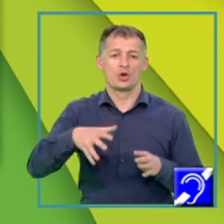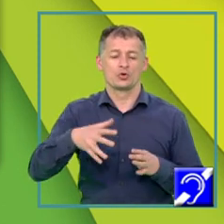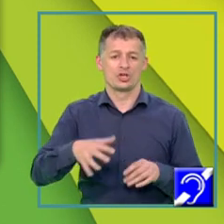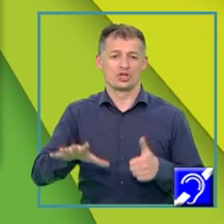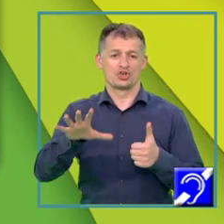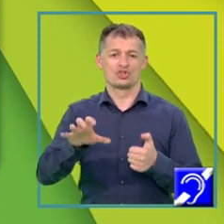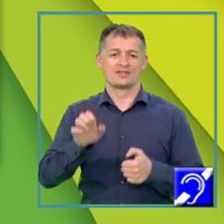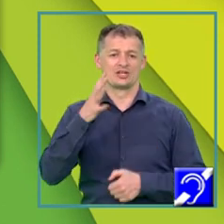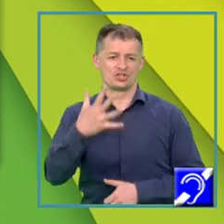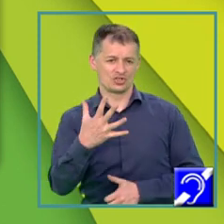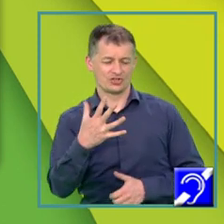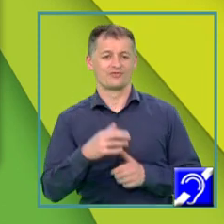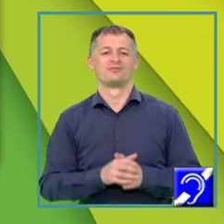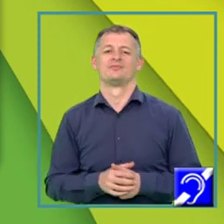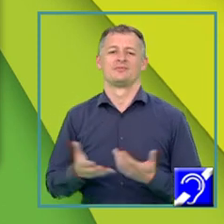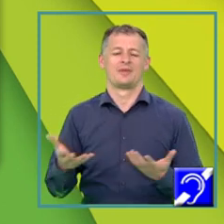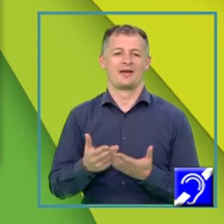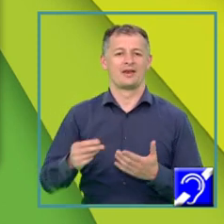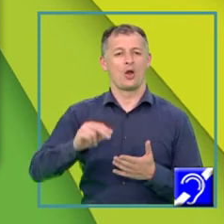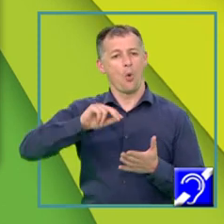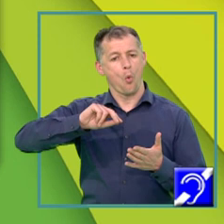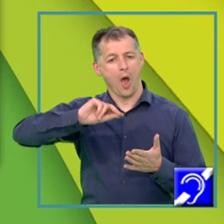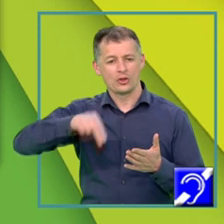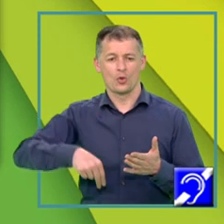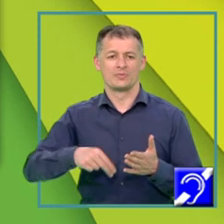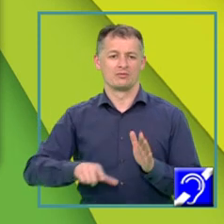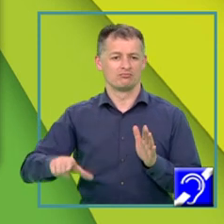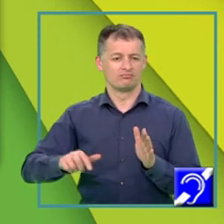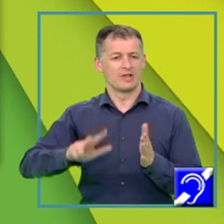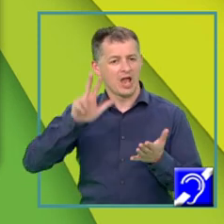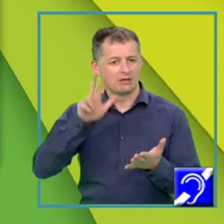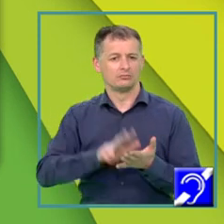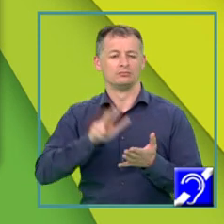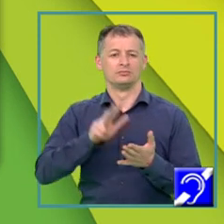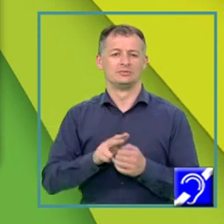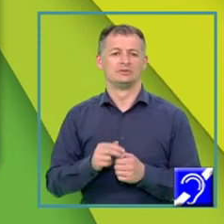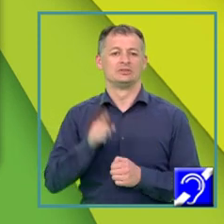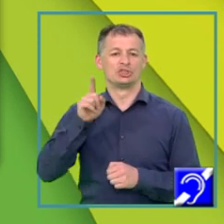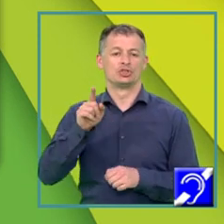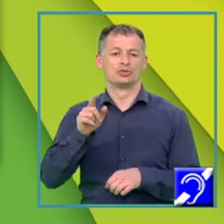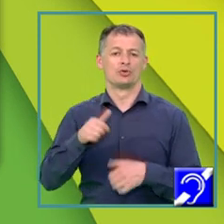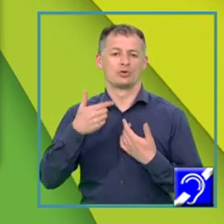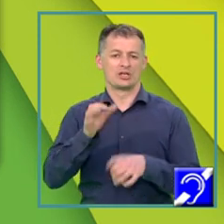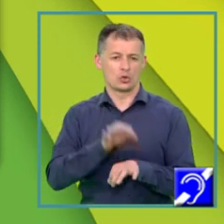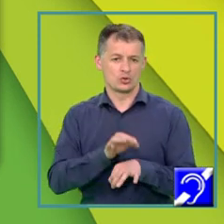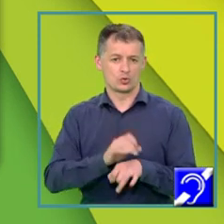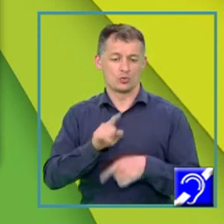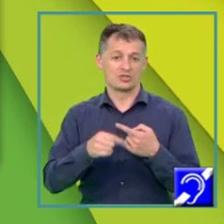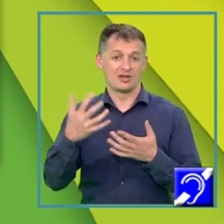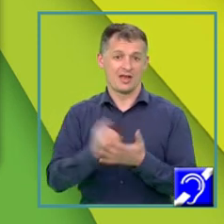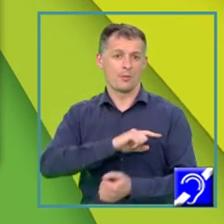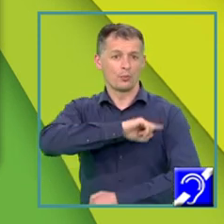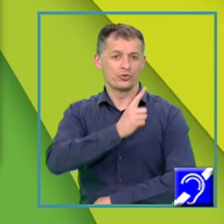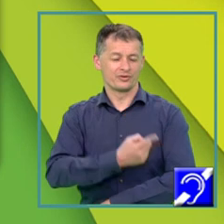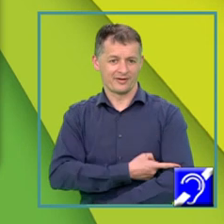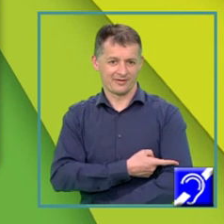1965. Este Constituția pe care o adoptă Nicolae Ceaușescu chiar în anul în care preia puterea după decesul